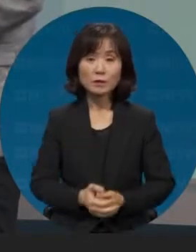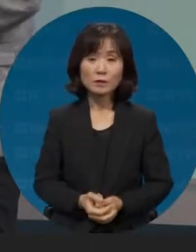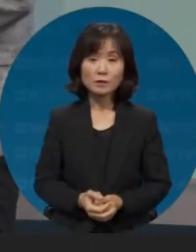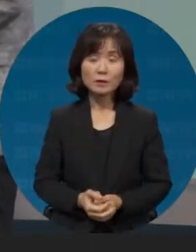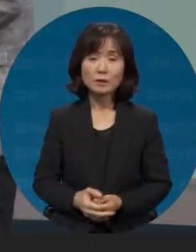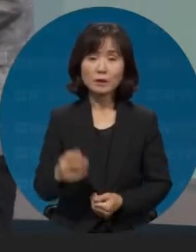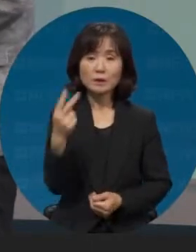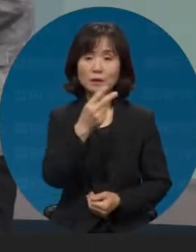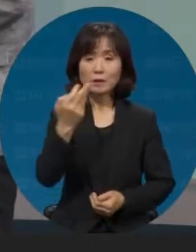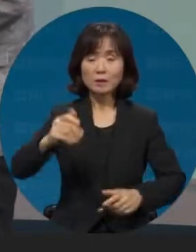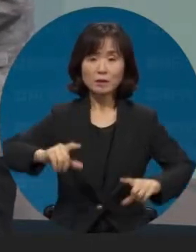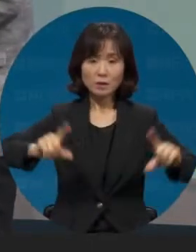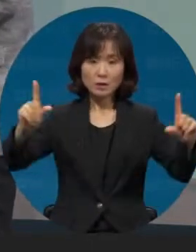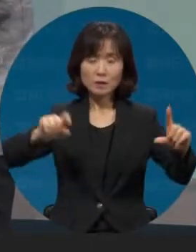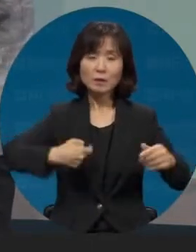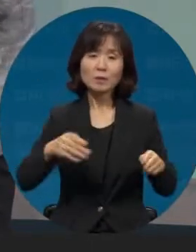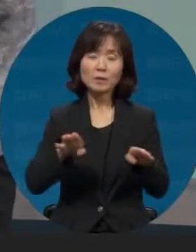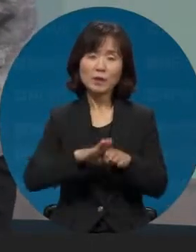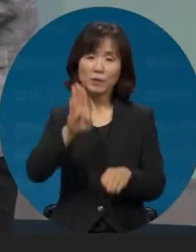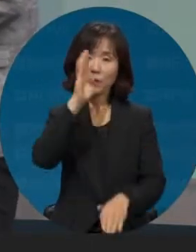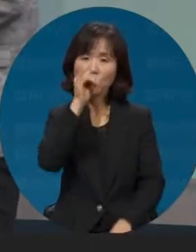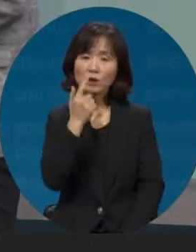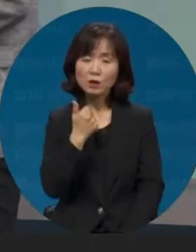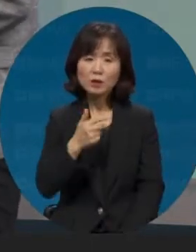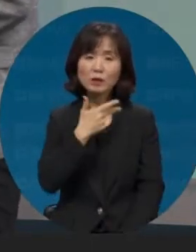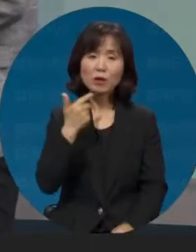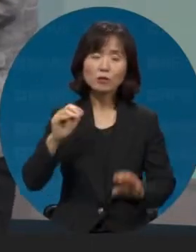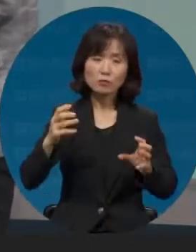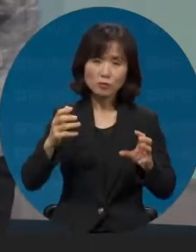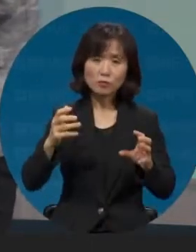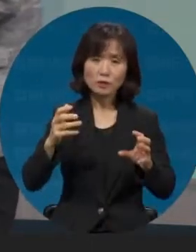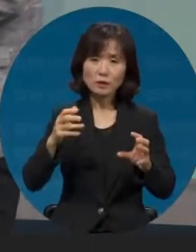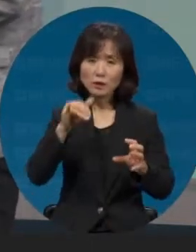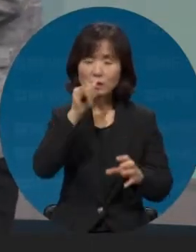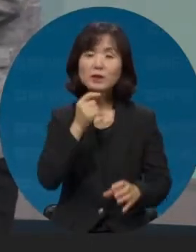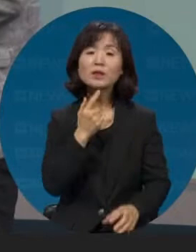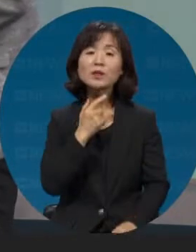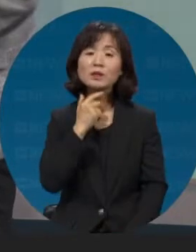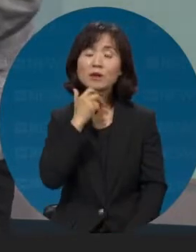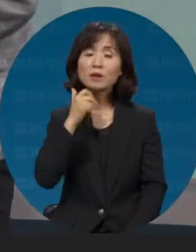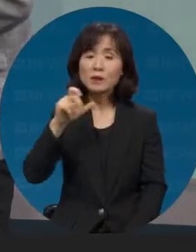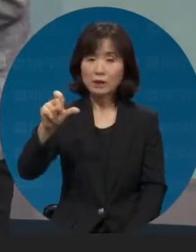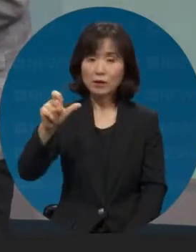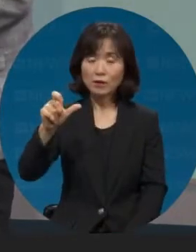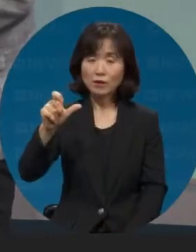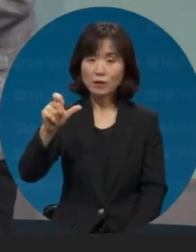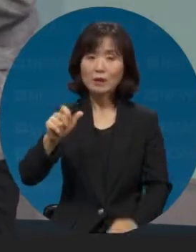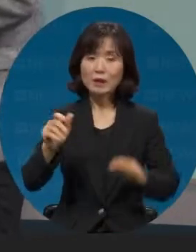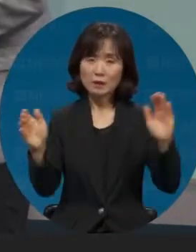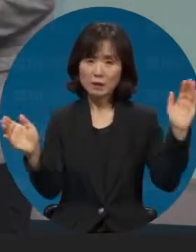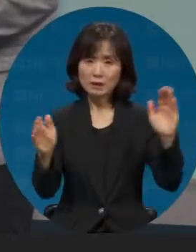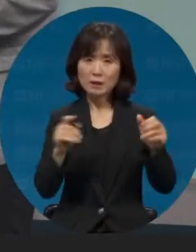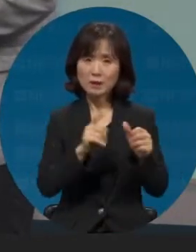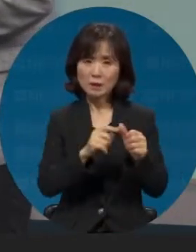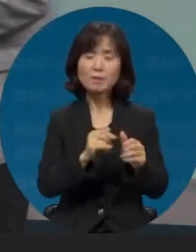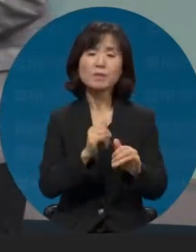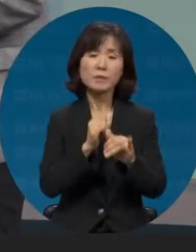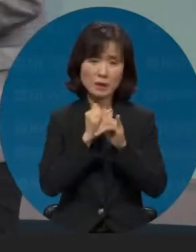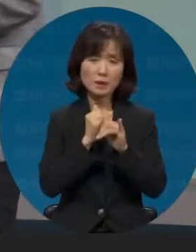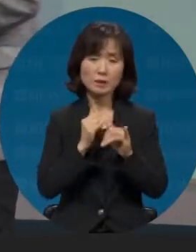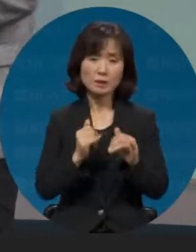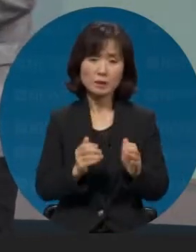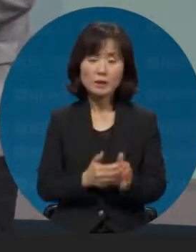지난 2018 년 자폐증을 앓고 있던 영국 서리 주 의 15살 학생 2 프렌시스 로즈 토마스가 극단 선택을